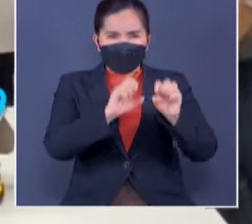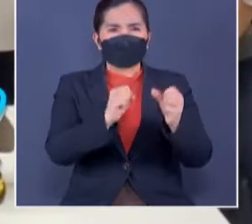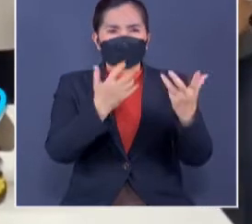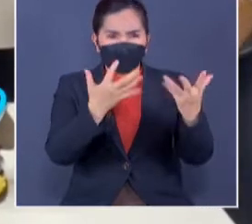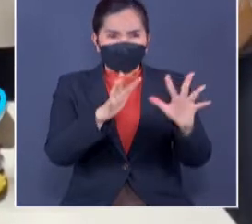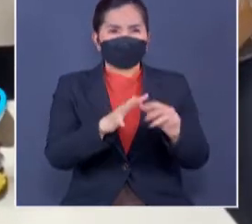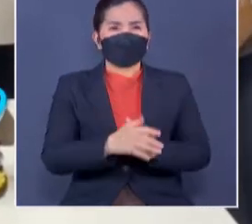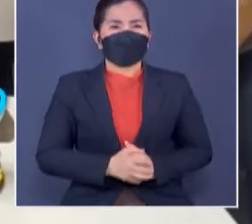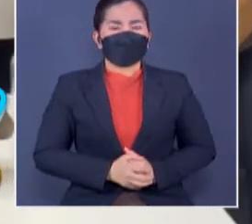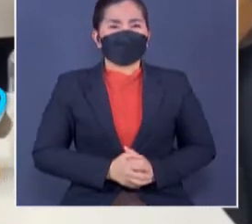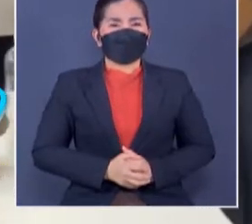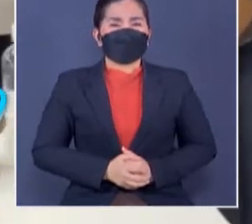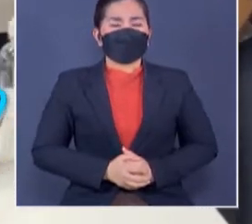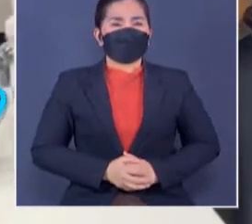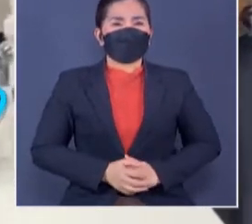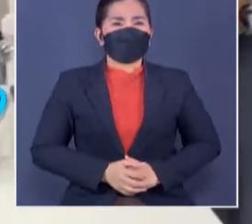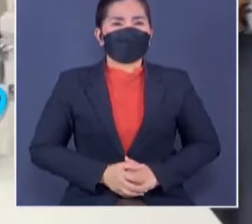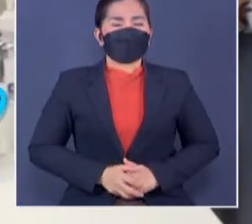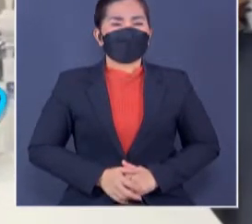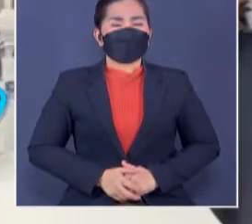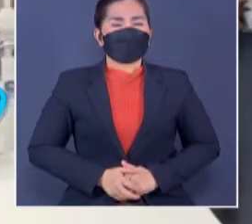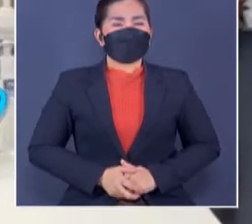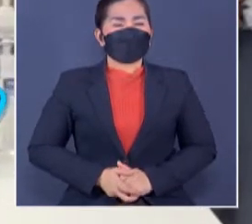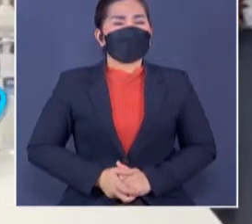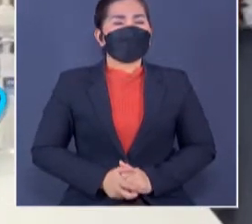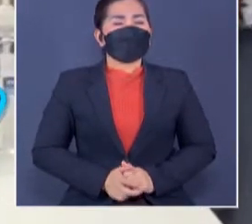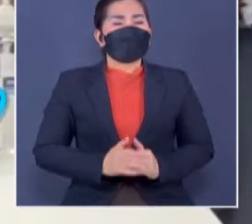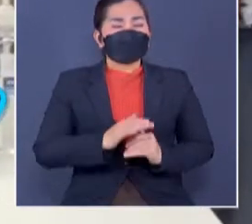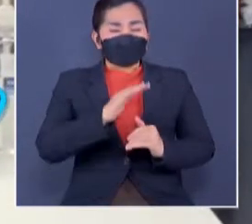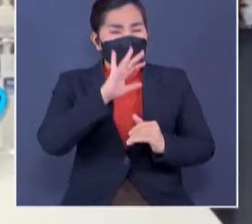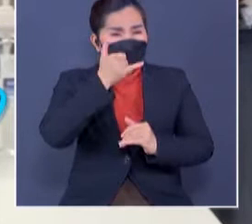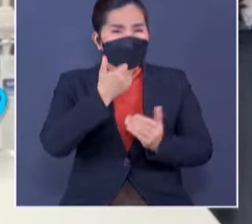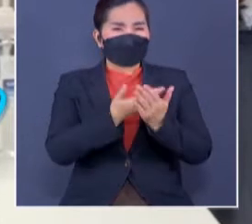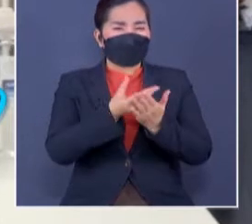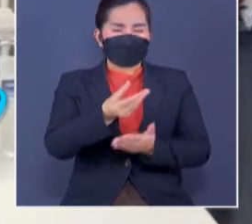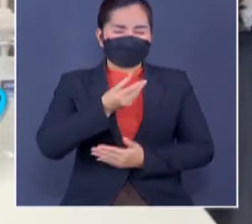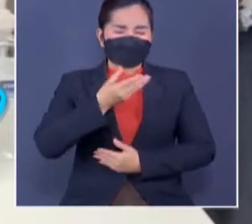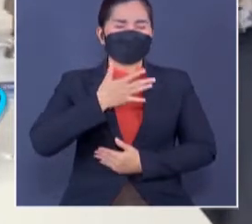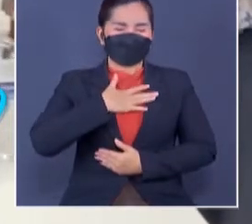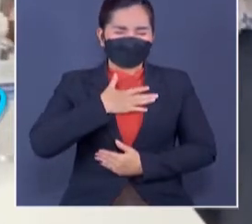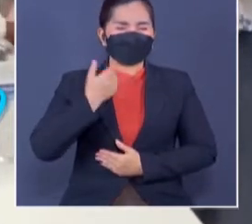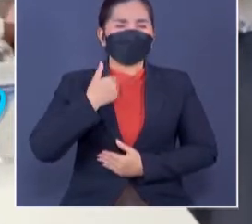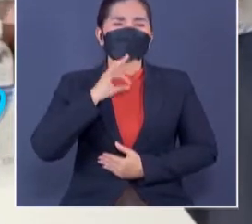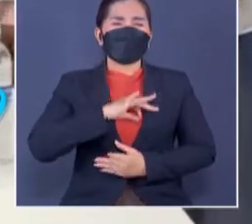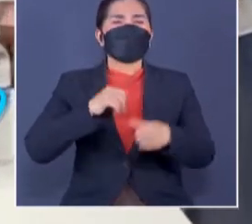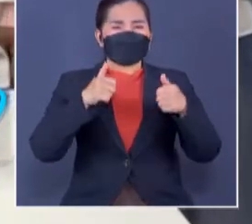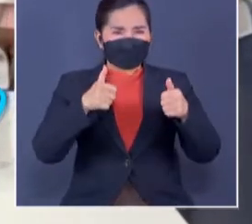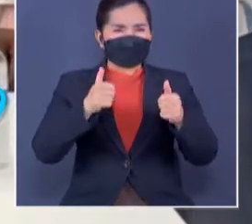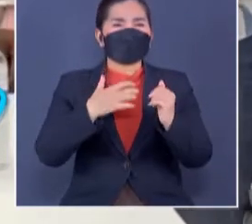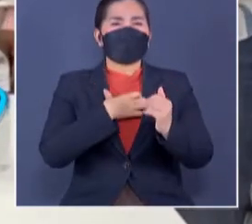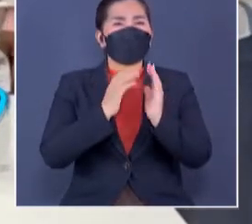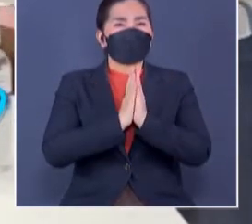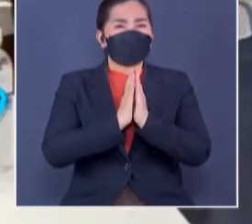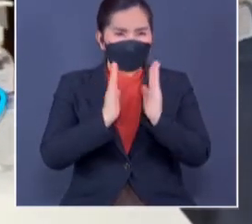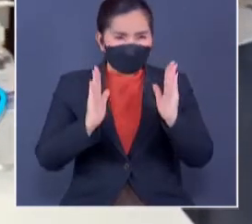ราก็มีโอกาสจะได้รับเงินคืนนะครับผมก็รู้สึกดีมากนะครับก็ต้องขอขอบคุณนะ